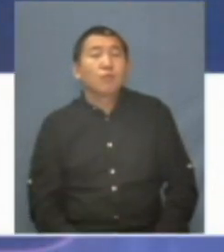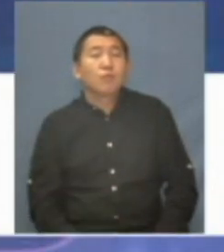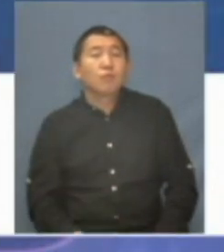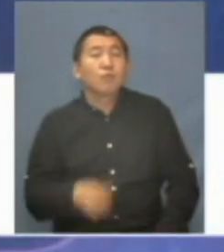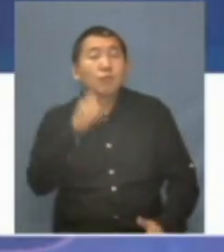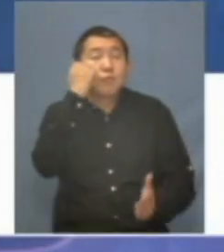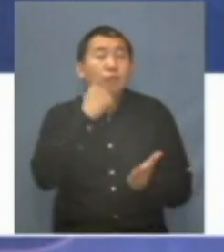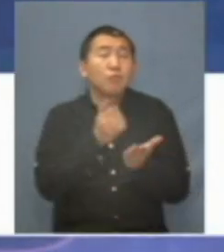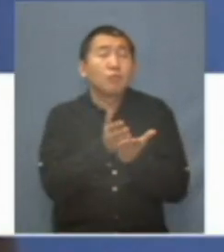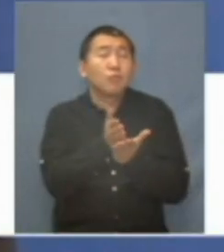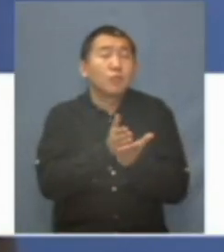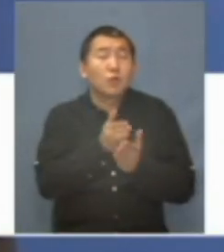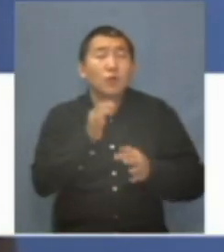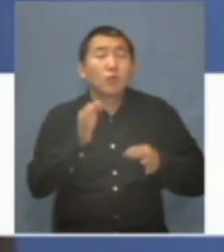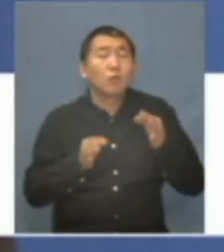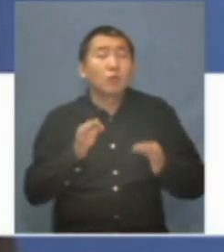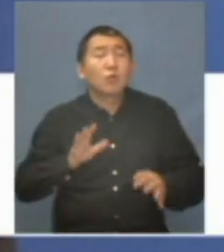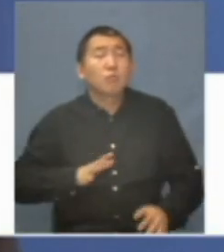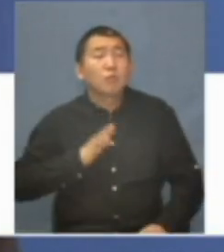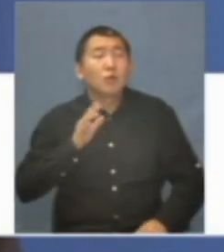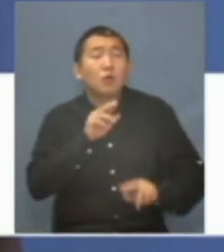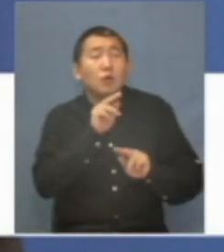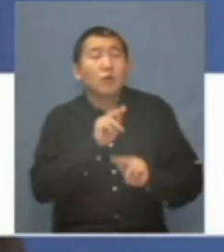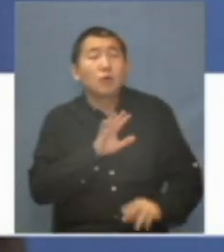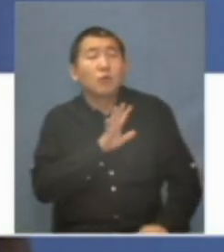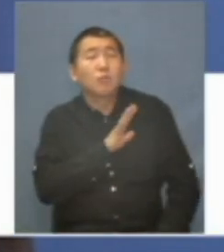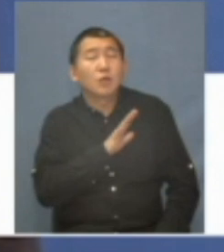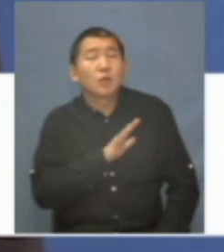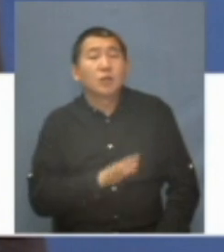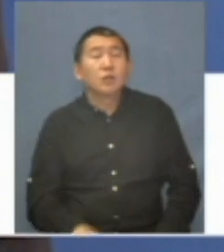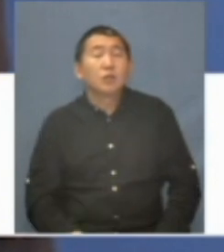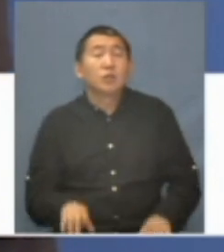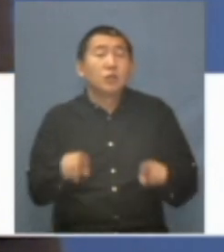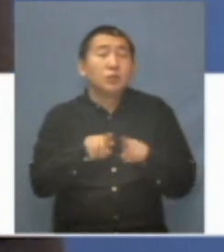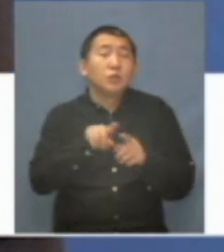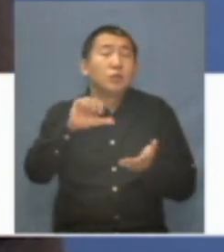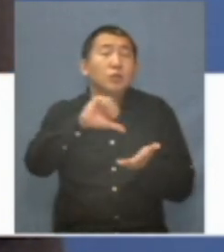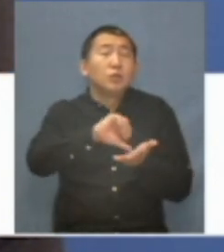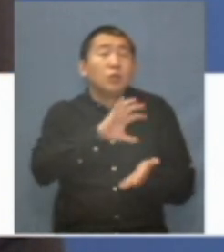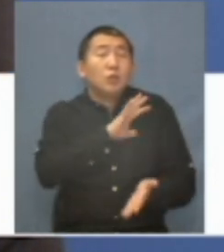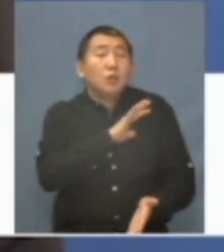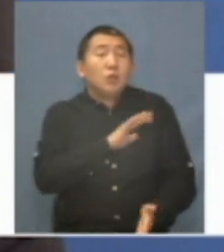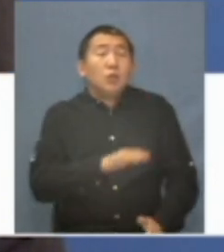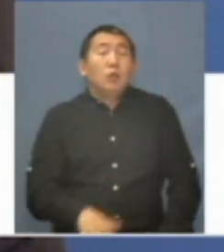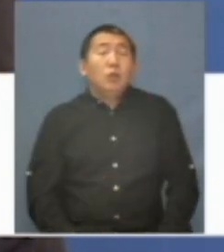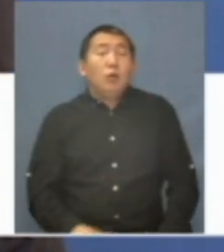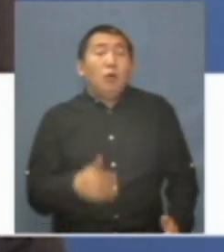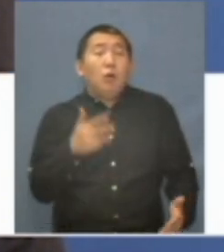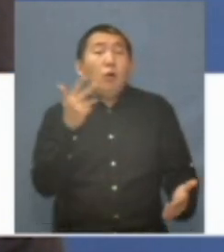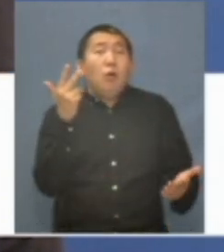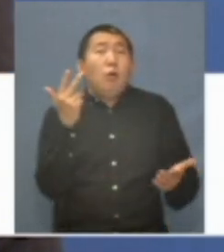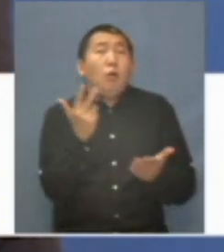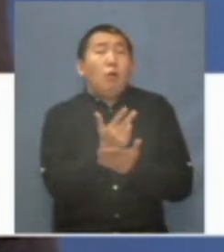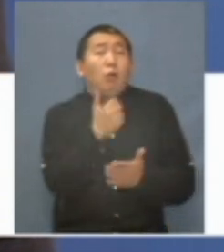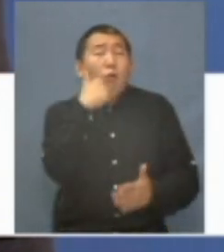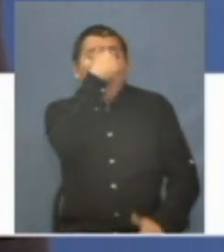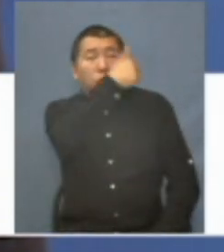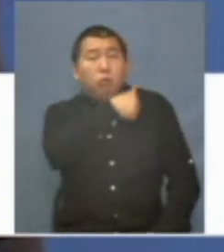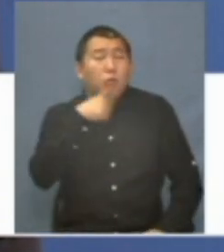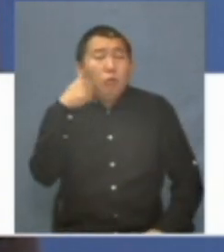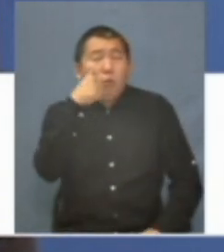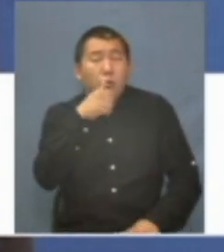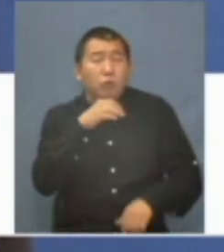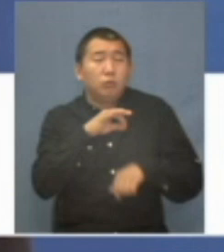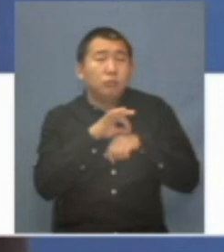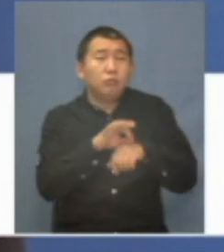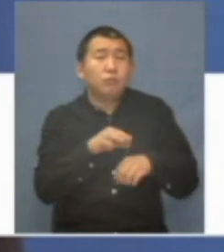ардагерлері де қатысты. Судья және сот қызметкерлерінің күнін 3-ші жылы атап өтіп отырмыз. Осы